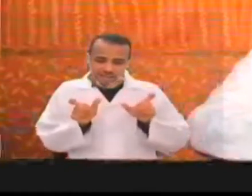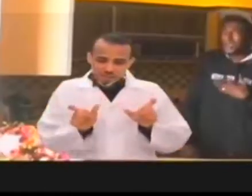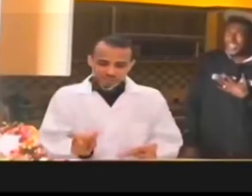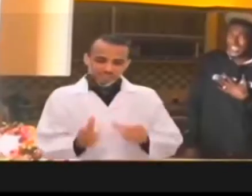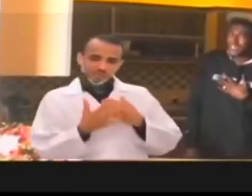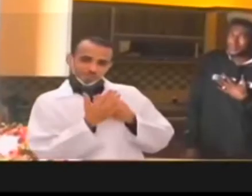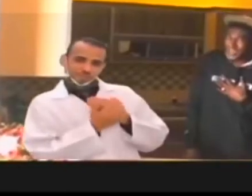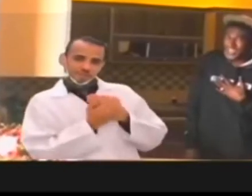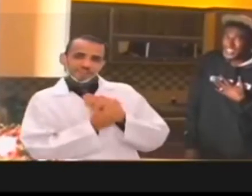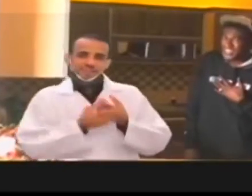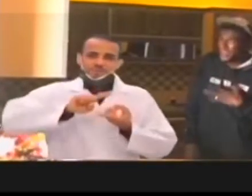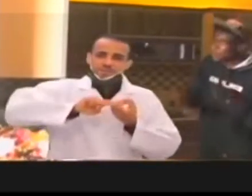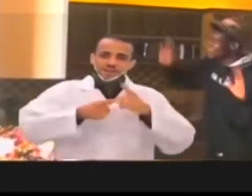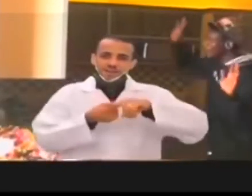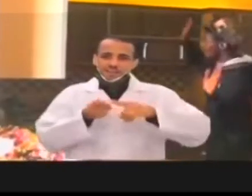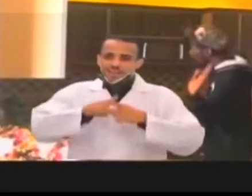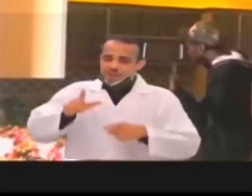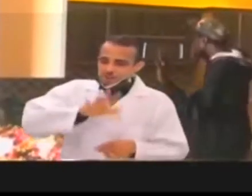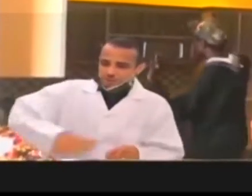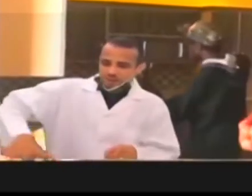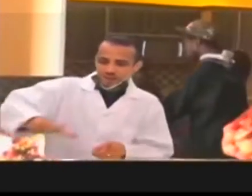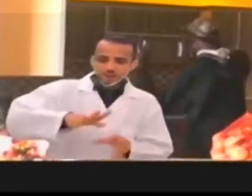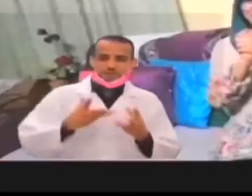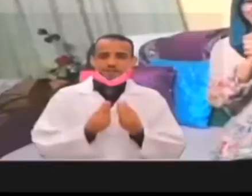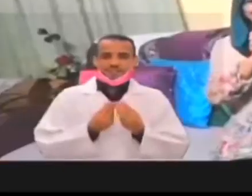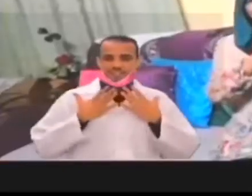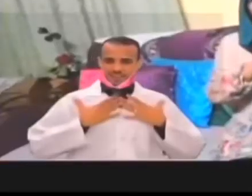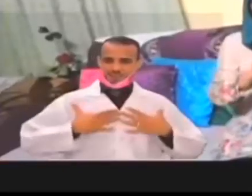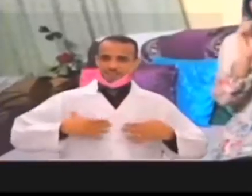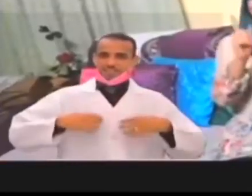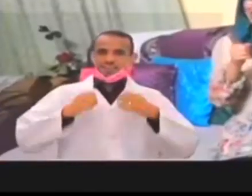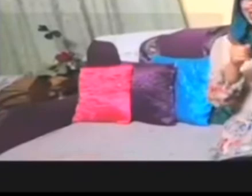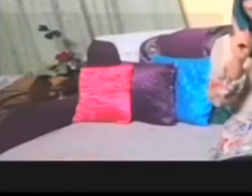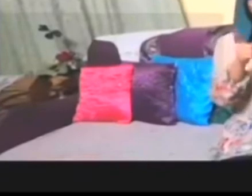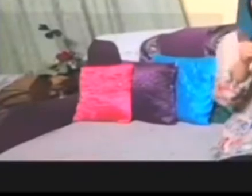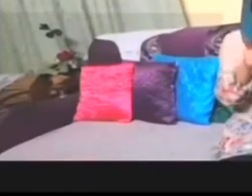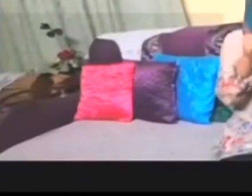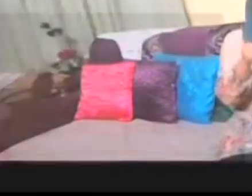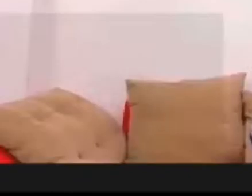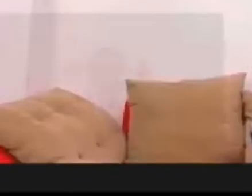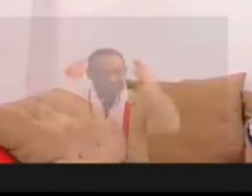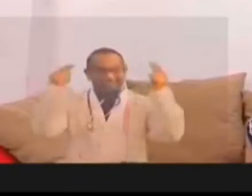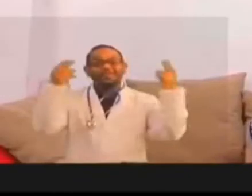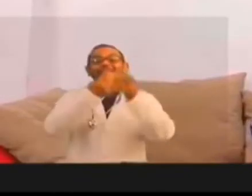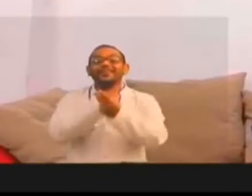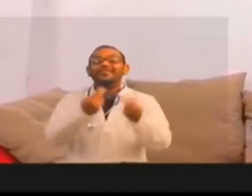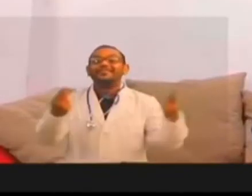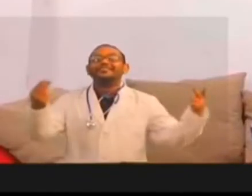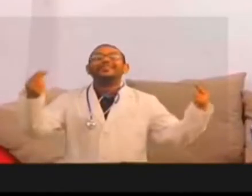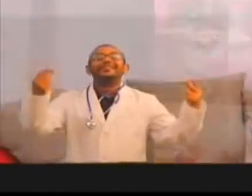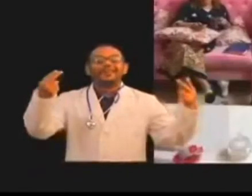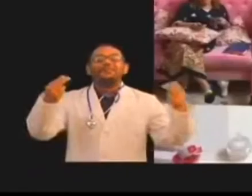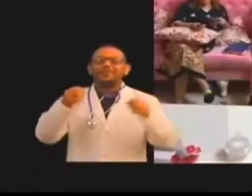يطبطب على حبانا معه في أيدي أمينا. ليش تشرب أبيض في